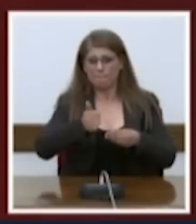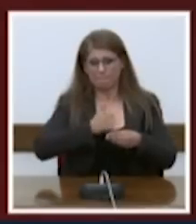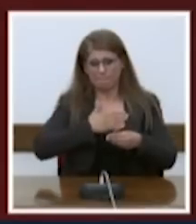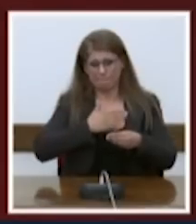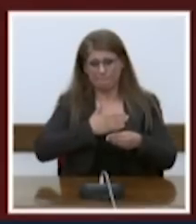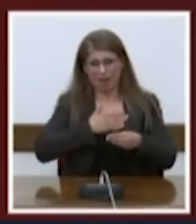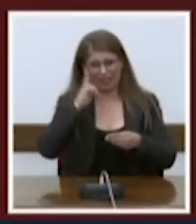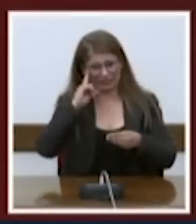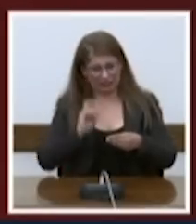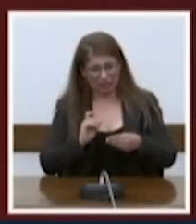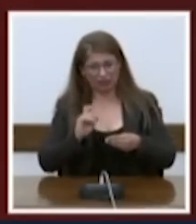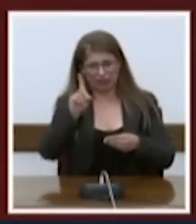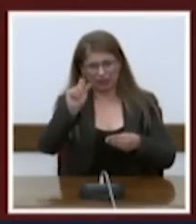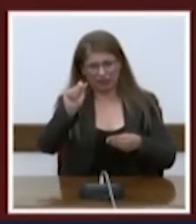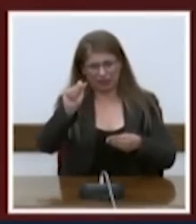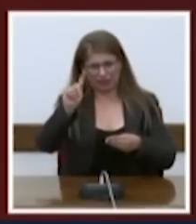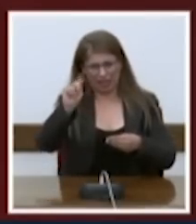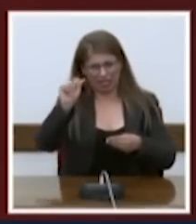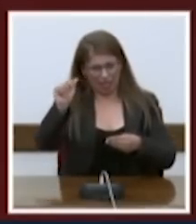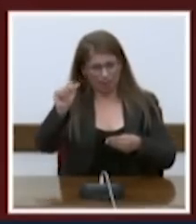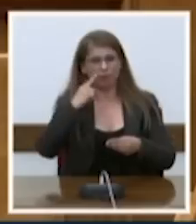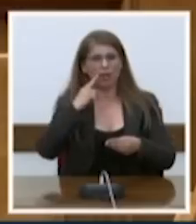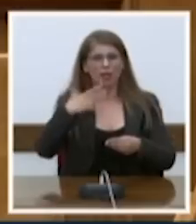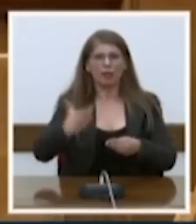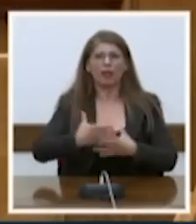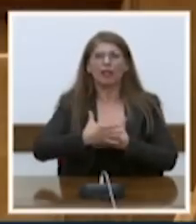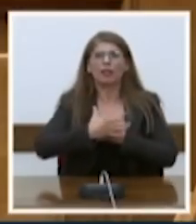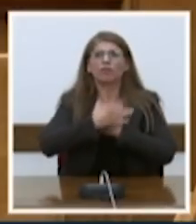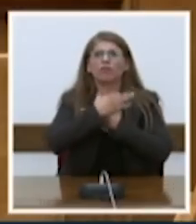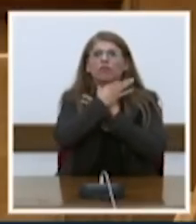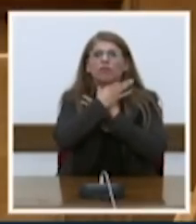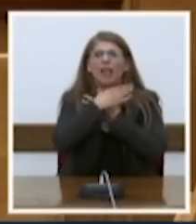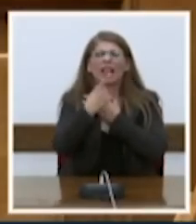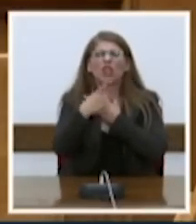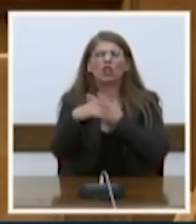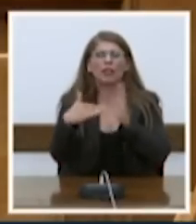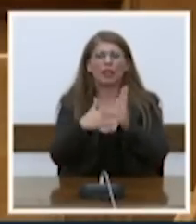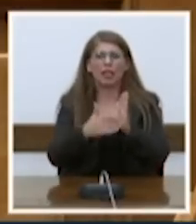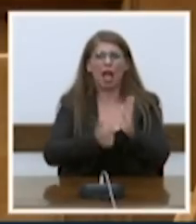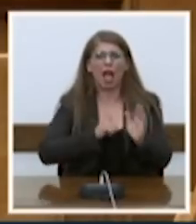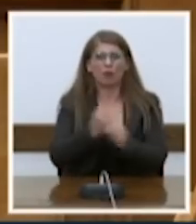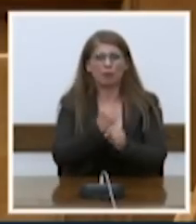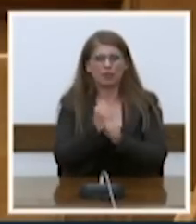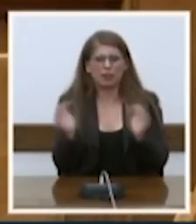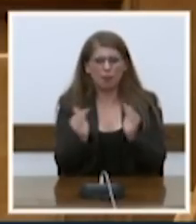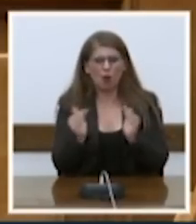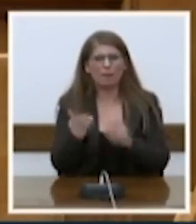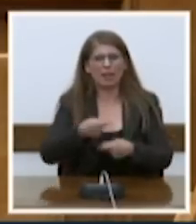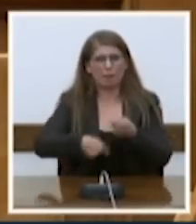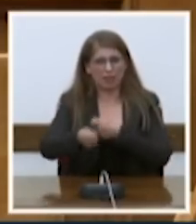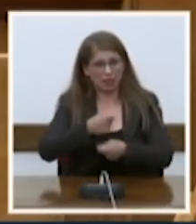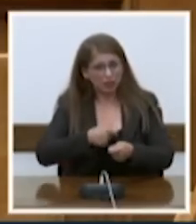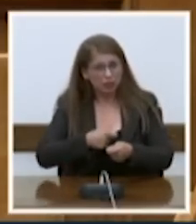μια πραγματική θηλιά σε εκατοντάδες χιλιάδες αυτοαποσχολούμενους και πολύ μικρές επιχειρήσεις